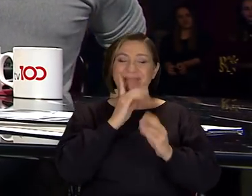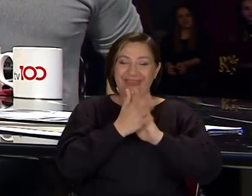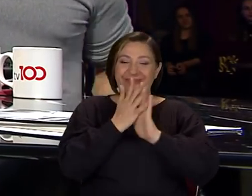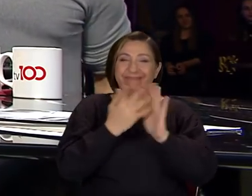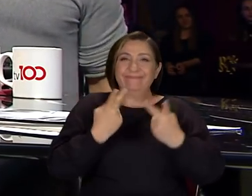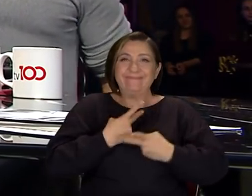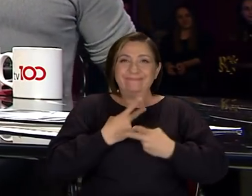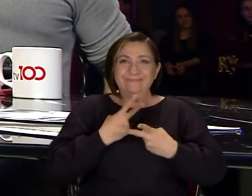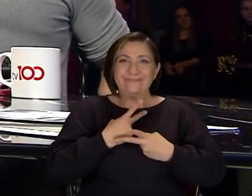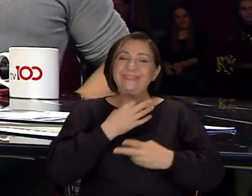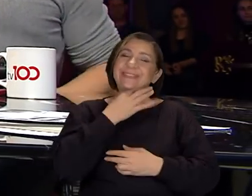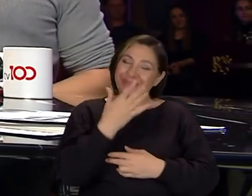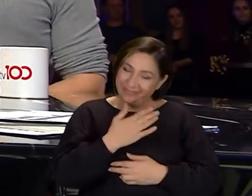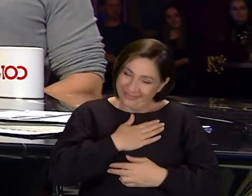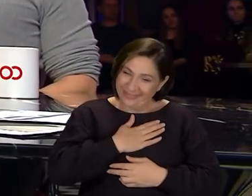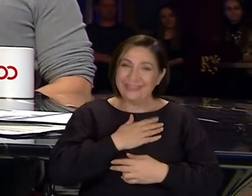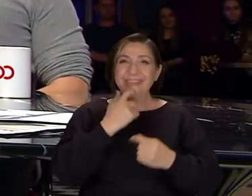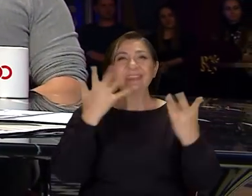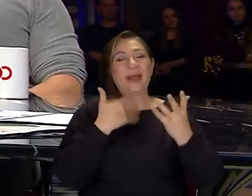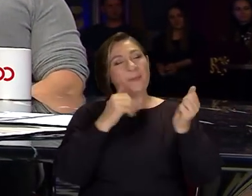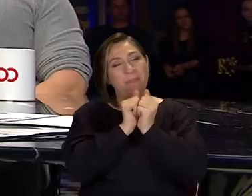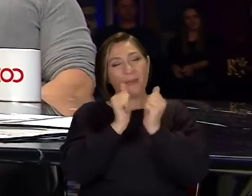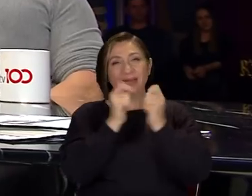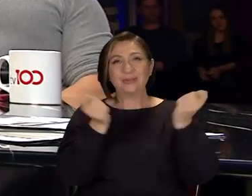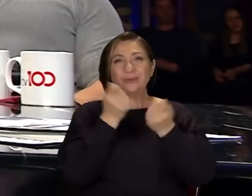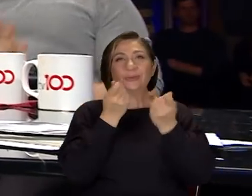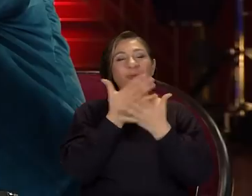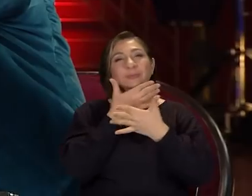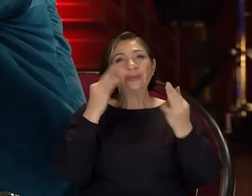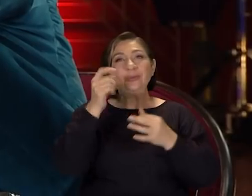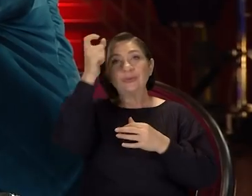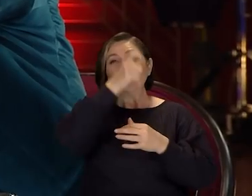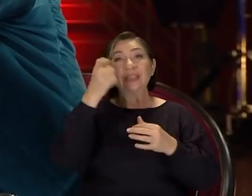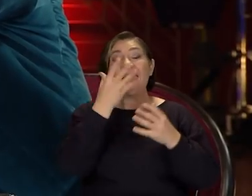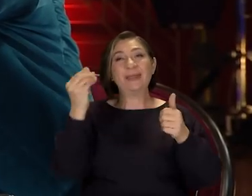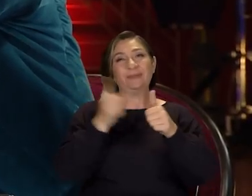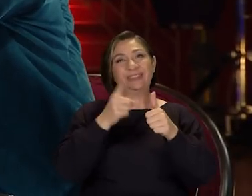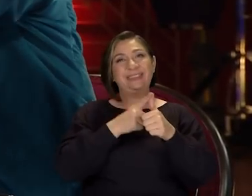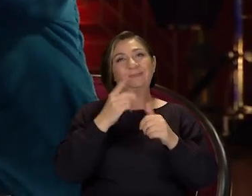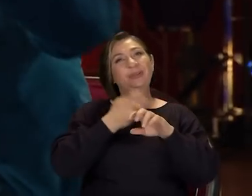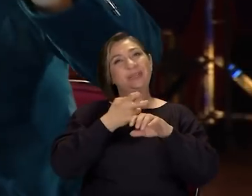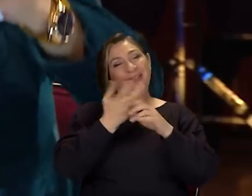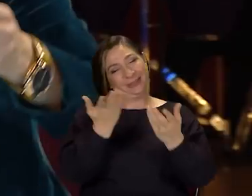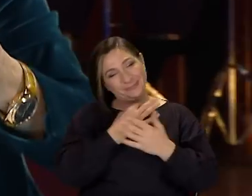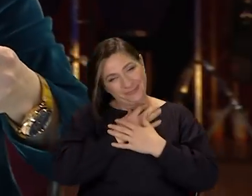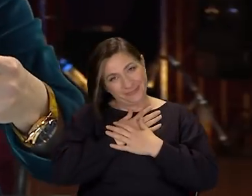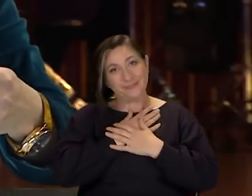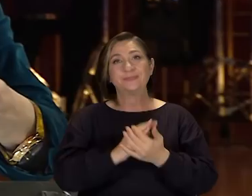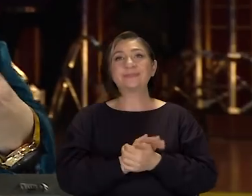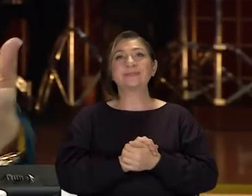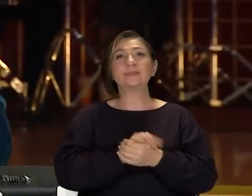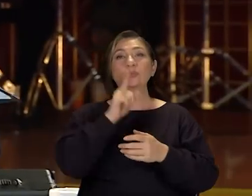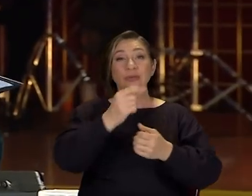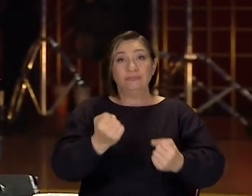için. Evet. Tercüman yıllardır beraber çalışıyoruz. Çok mutluyuz. Türkiye'nin en iyisi maşallah. Alkışlıyoruz. Peki bunu şimdi